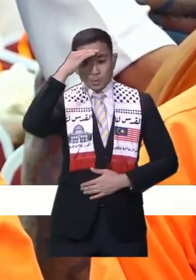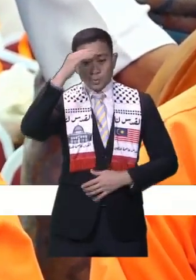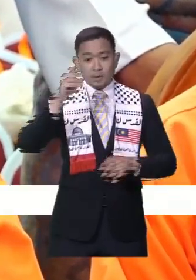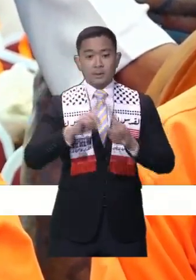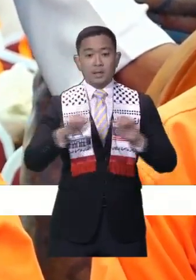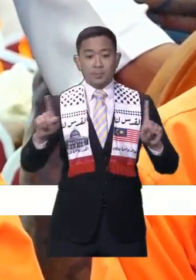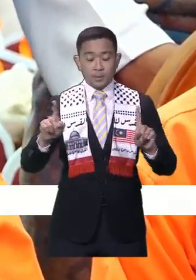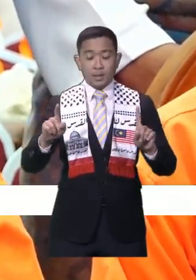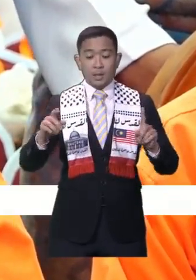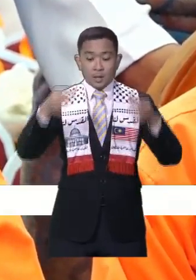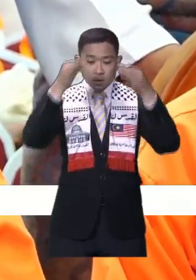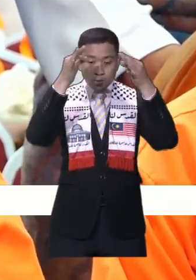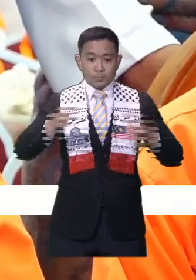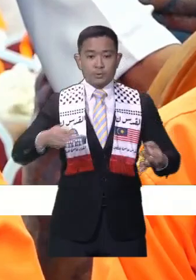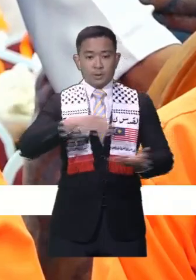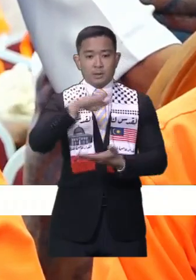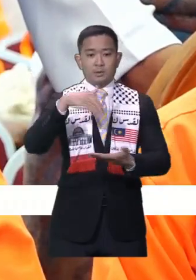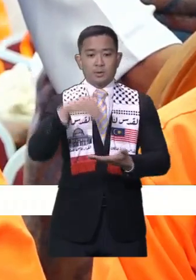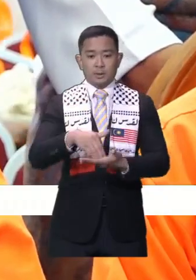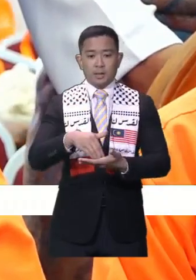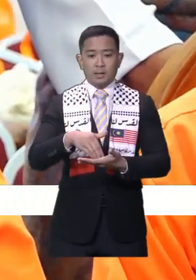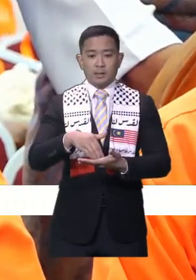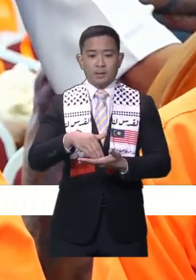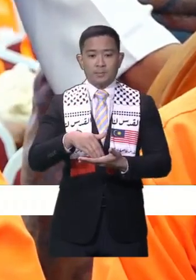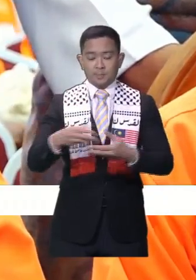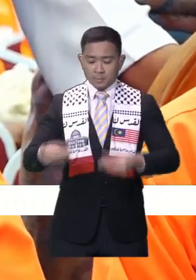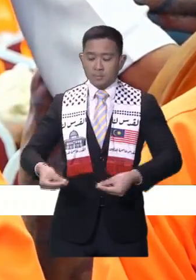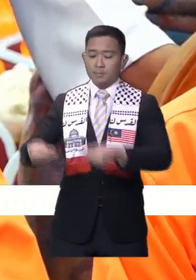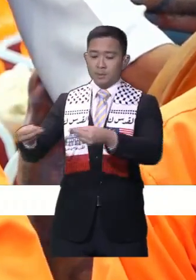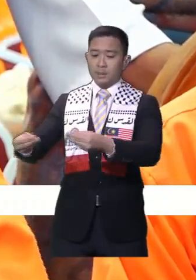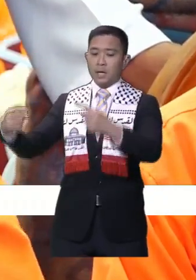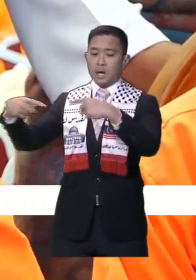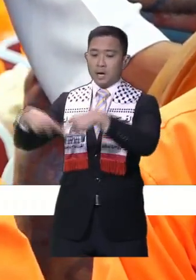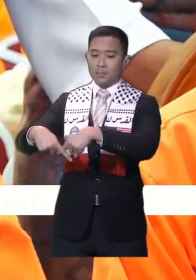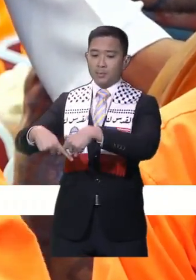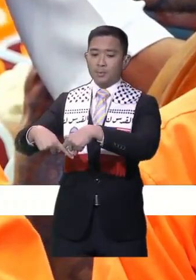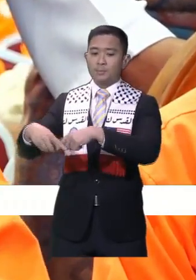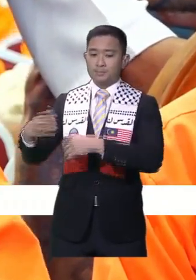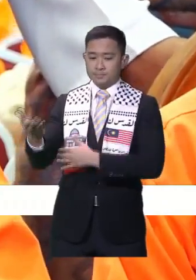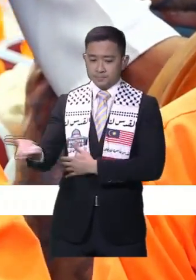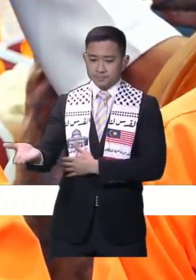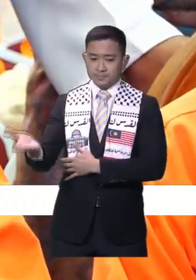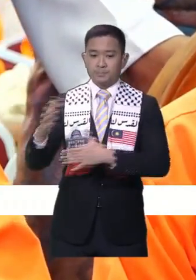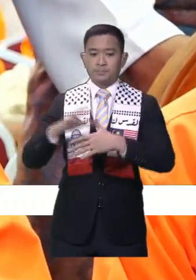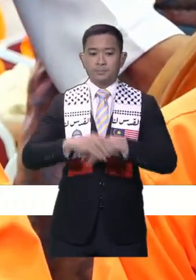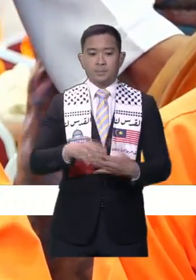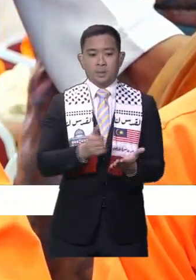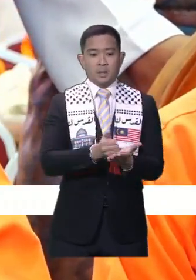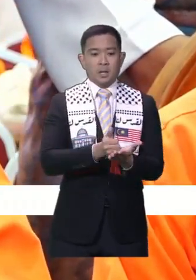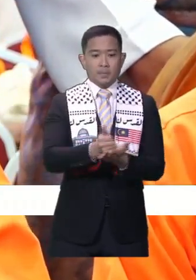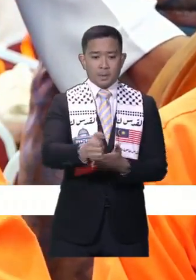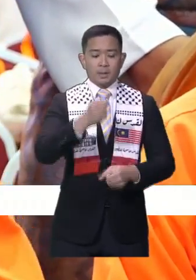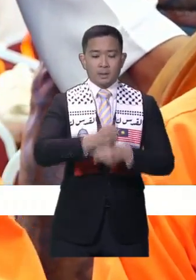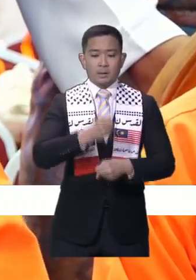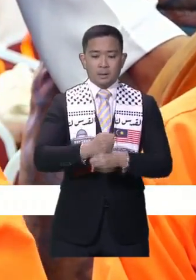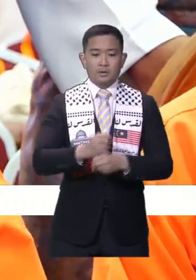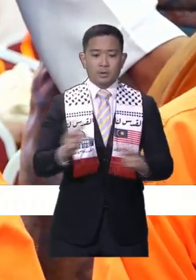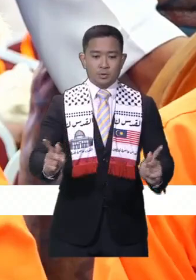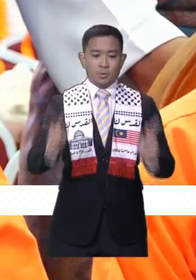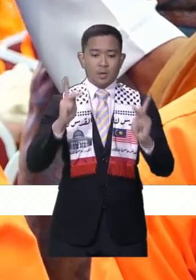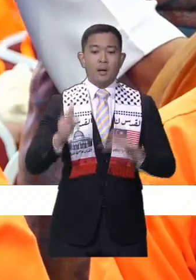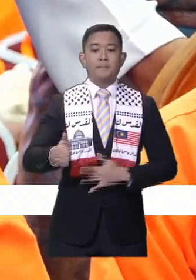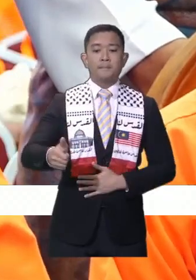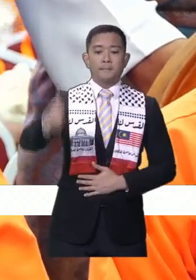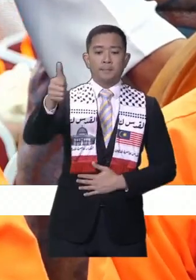keputusan nasional tak kata ini UMNO kena bertanding. Mereka patut, dan Amanah bekerja kuat di Johor dan